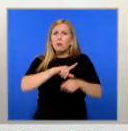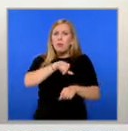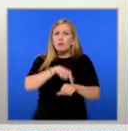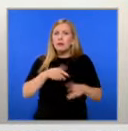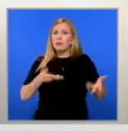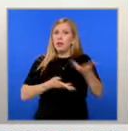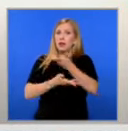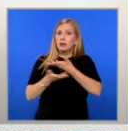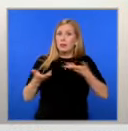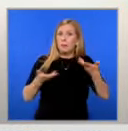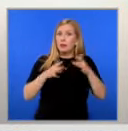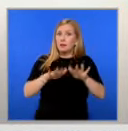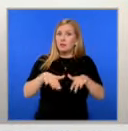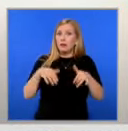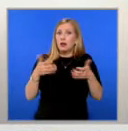дебатите в